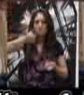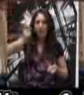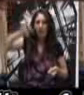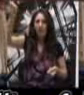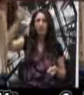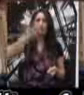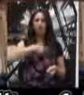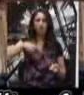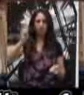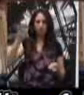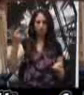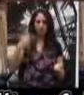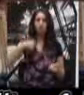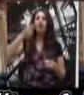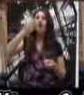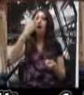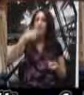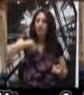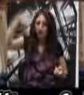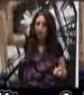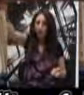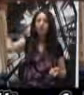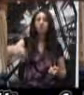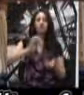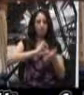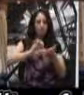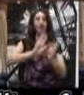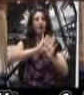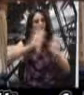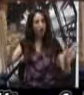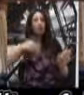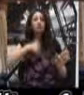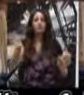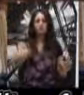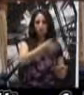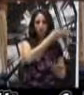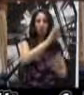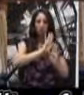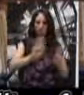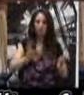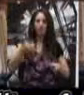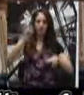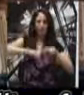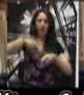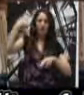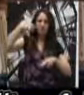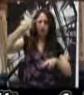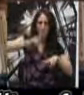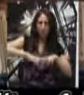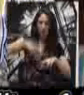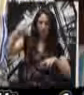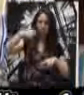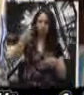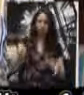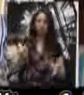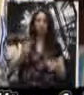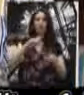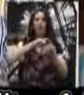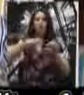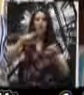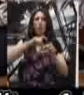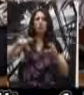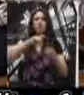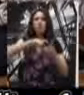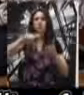نروح ندفع 2000 جنيه 1000 جنيه ويدونا ايه؟ مخالصه ويخلصوني بالقبض، يرجعوا يشتكوني تاني. بالايصالات اللي